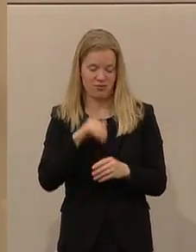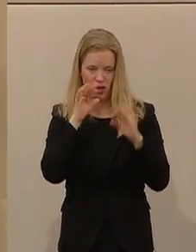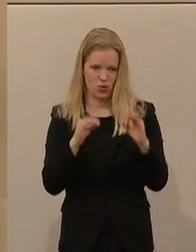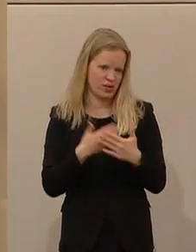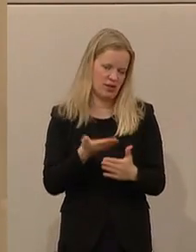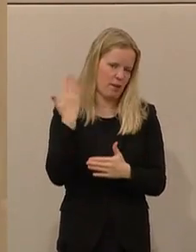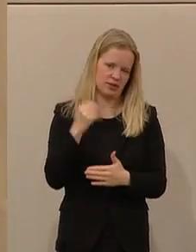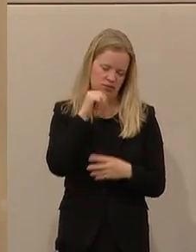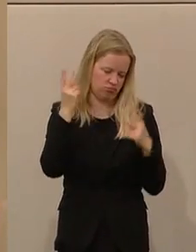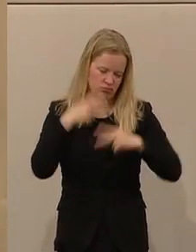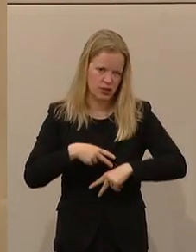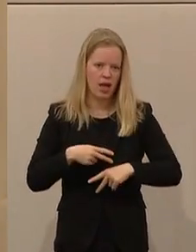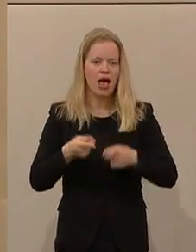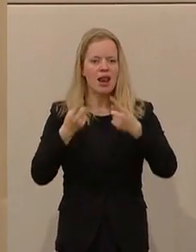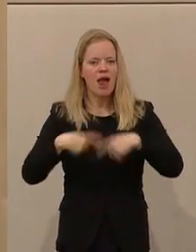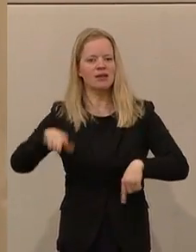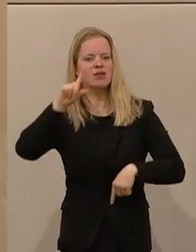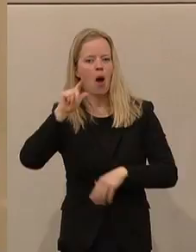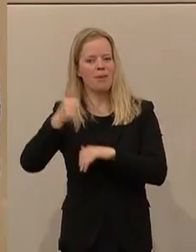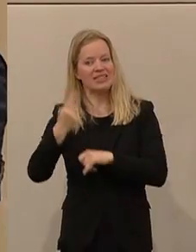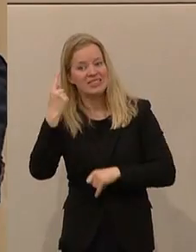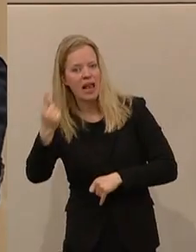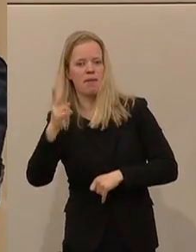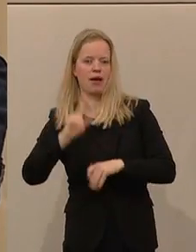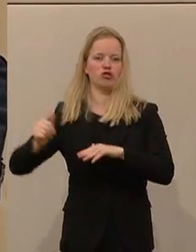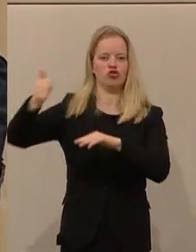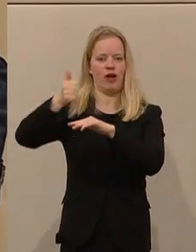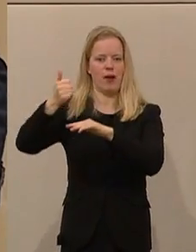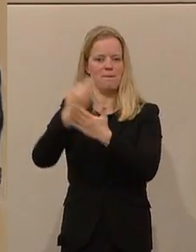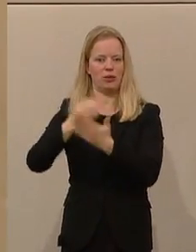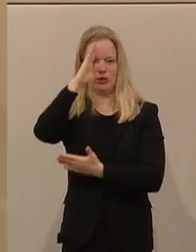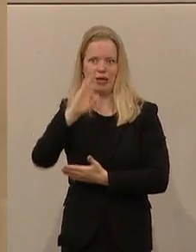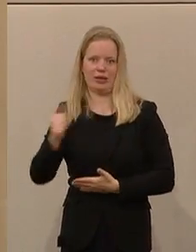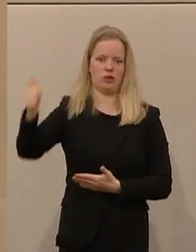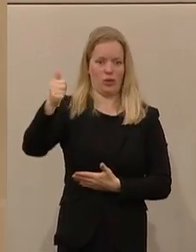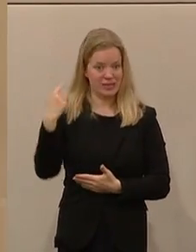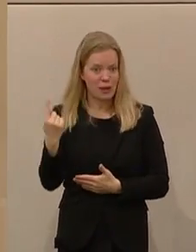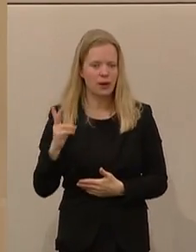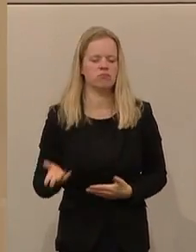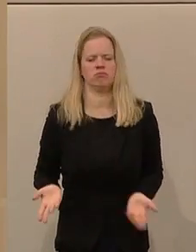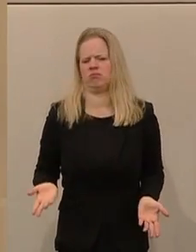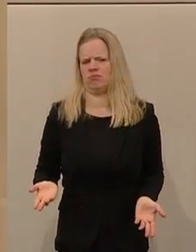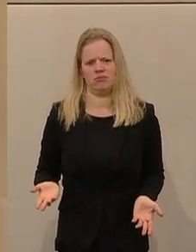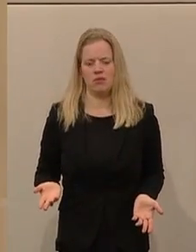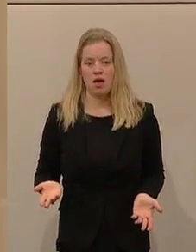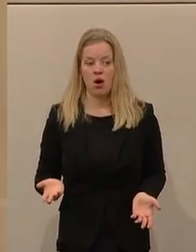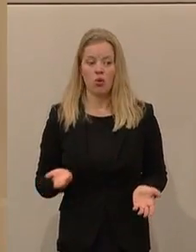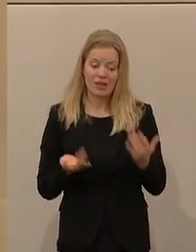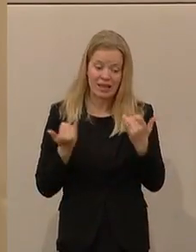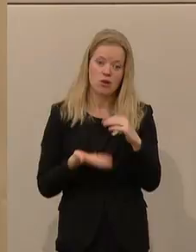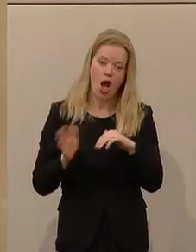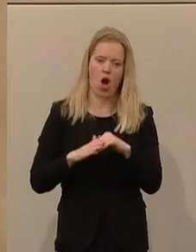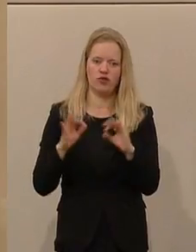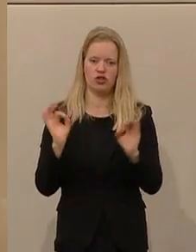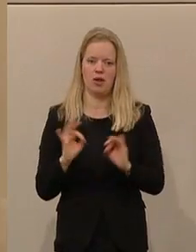Landeshauptleute können sich Kraft Landesgesetz zum Chef dieser Bildungsdirektionen macht. Ja, und was passiert? Sogar noch schlimmer.